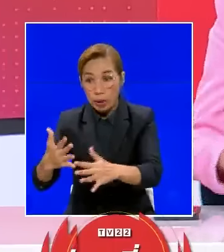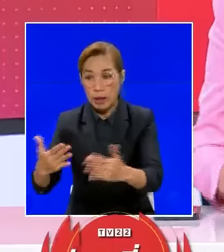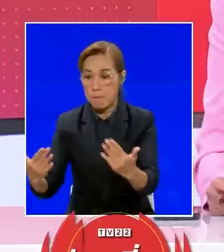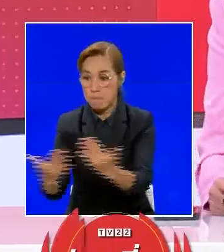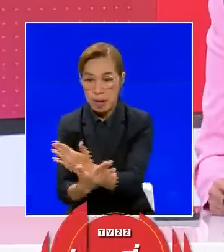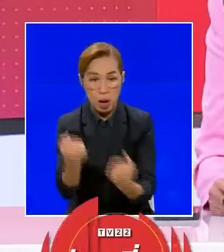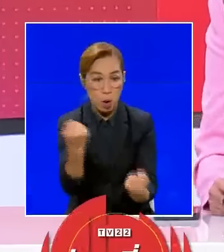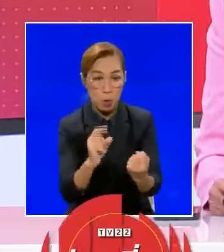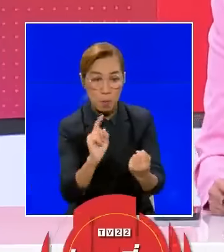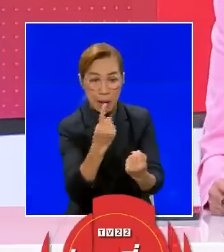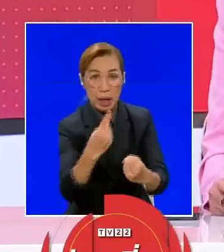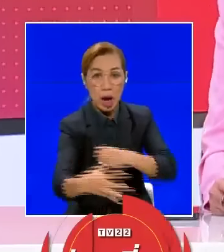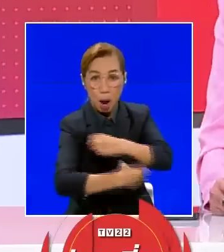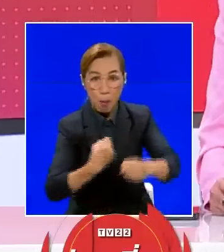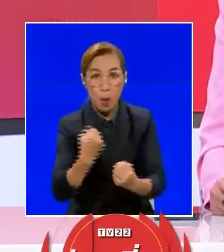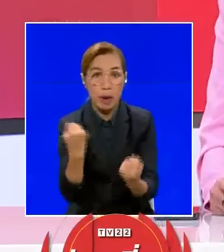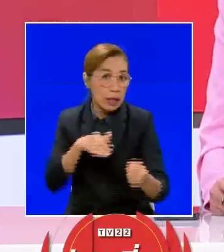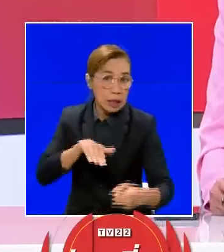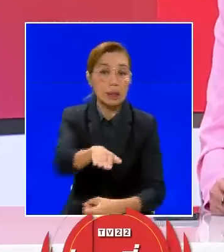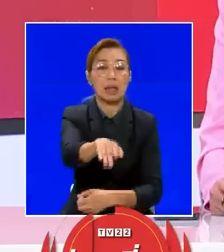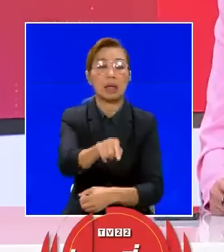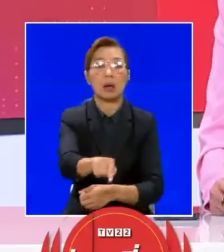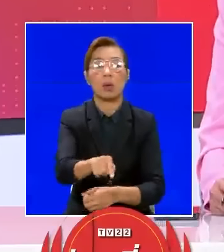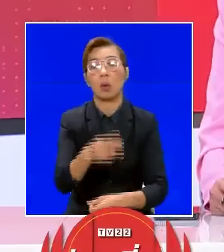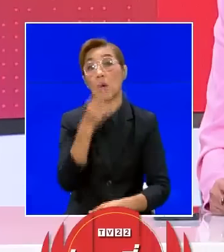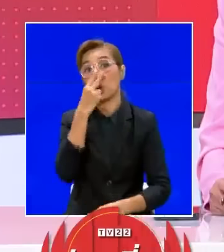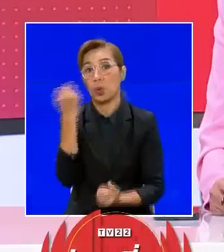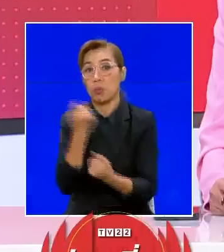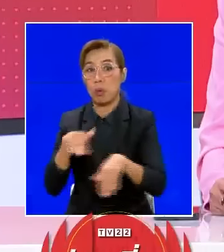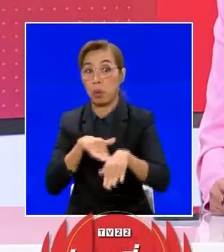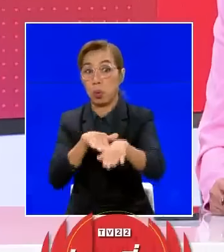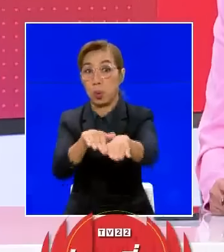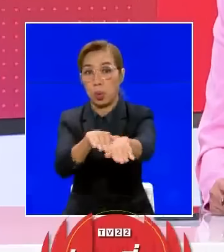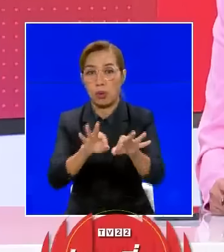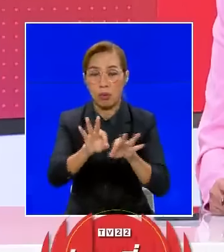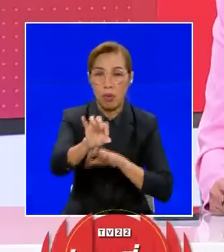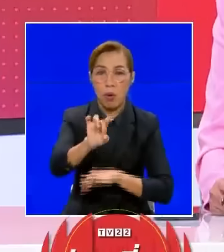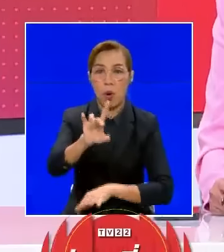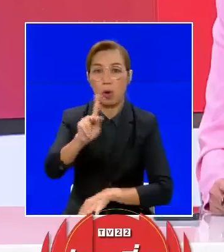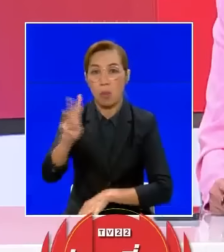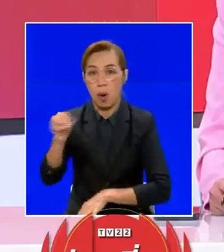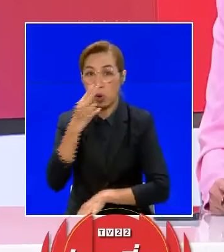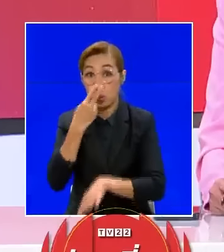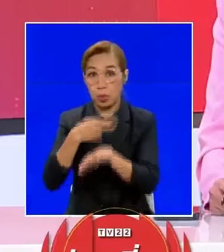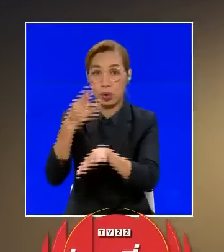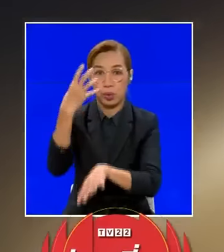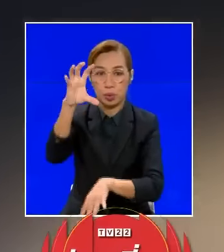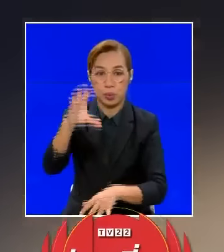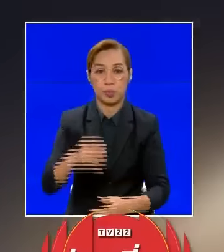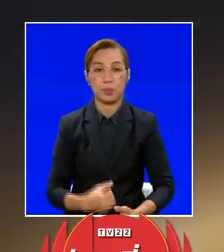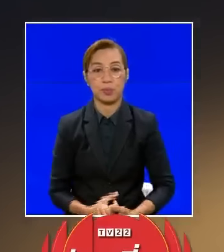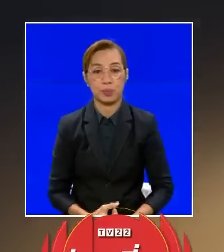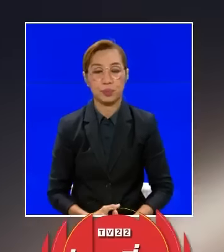านผู้ชมอ้าวลองไปดูฮะจังหวะเขาไล่ล่ากันโอ้นี่ไปกันเป็นร้อยกิโลอยู่เหมือนกันนะฮะเอาไปลองดูจังหวะนี้ครับ